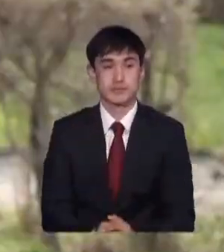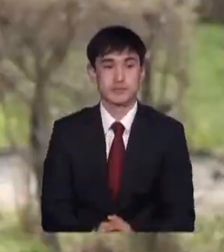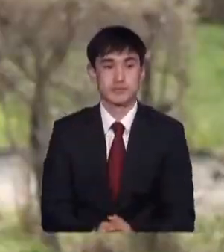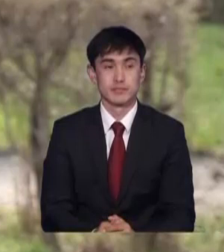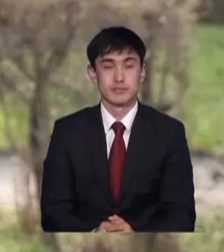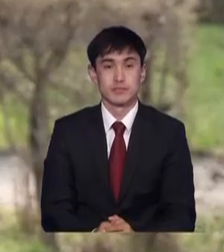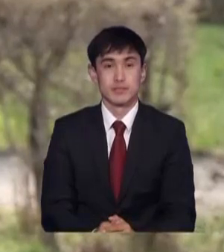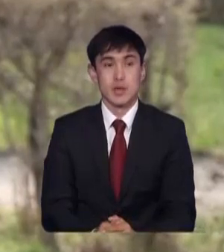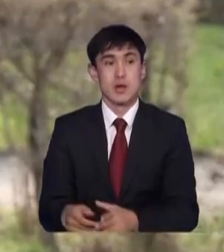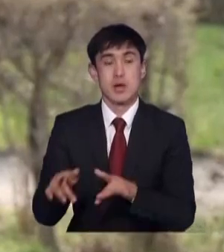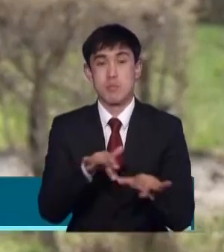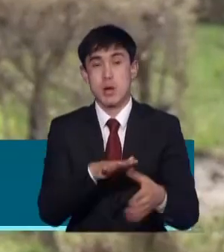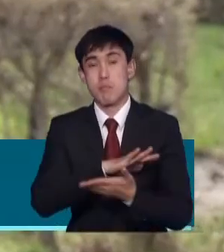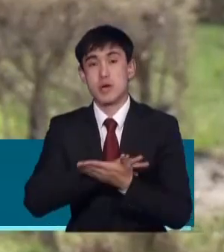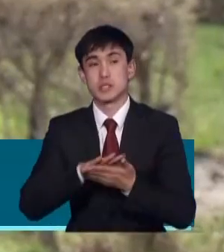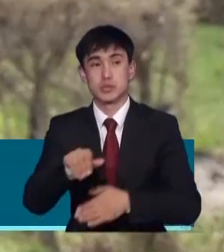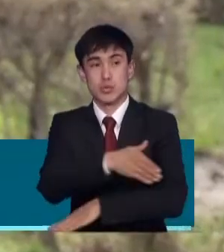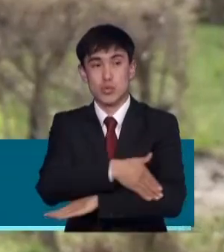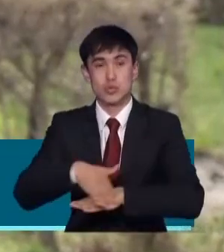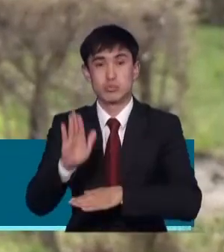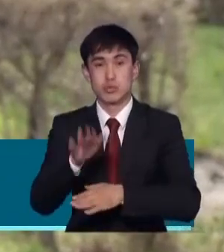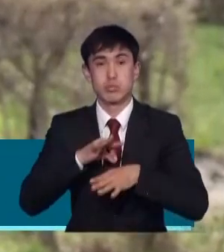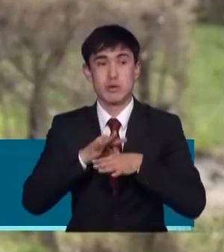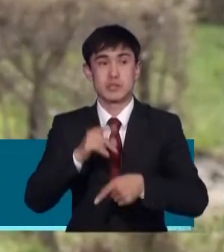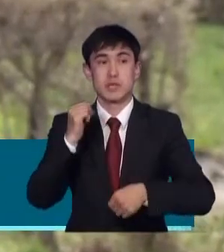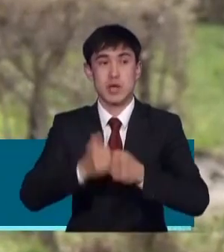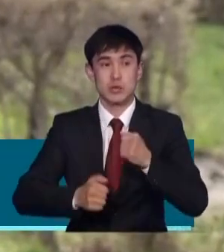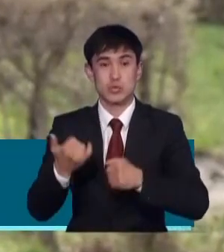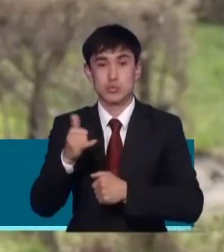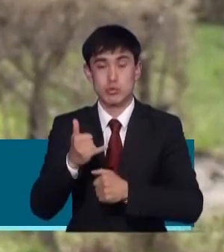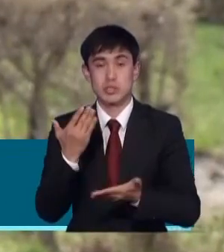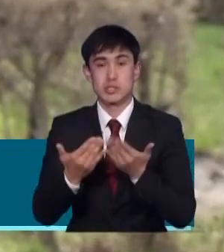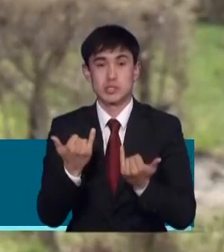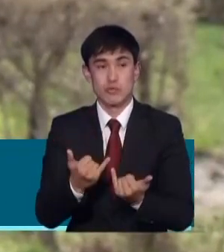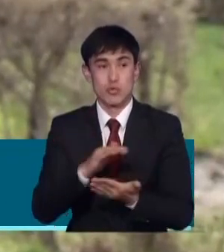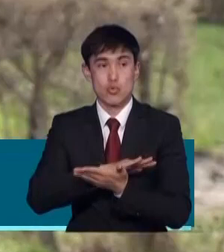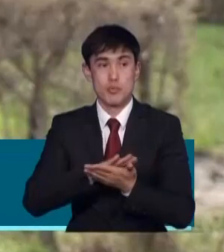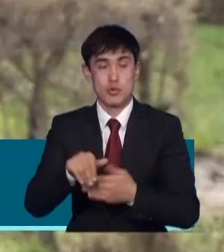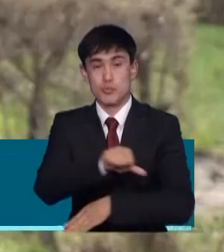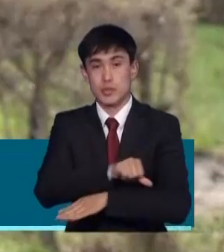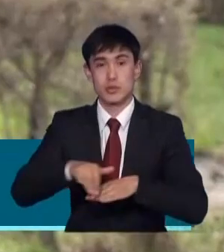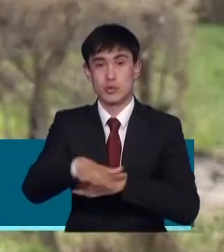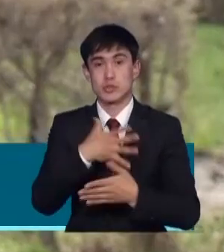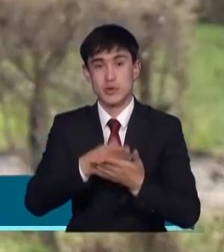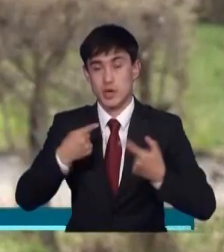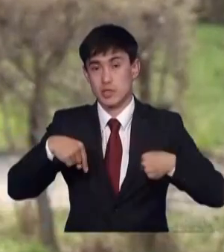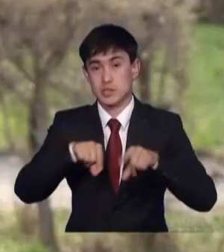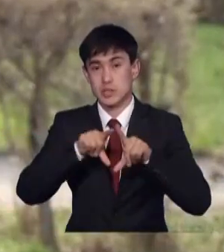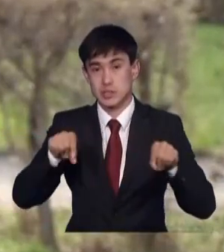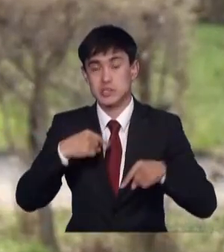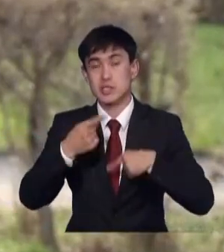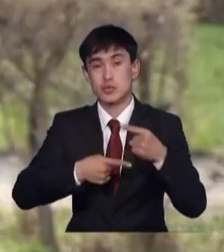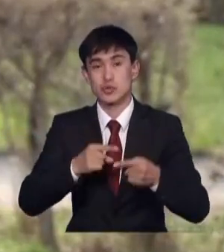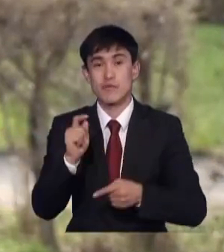мусора кампания по очистке улиц будет проводиться каждую субботу Если сегодня мы убираем территории своих организаций то в